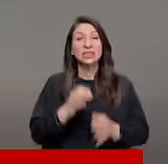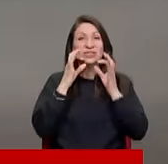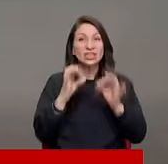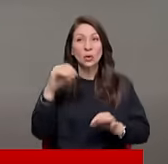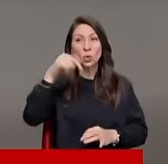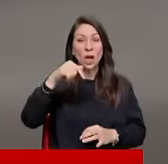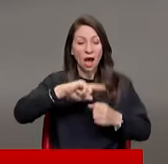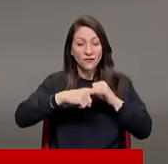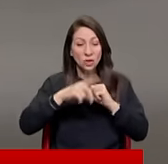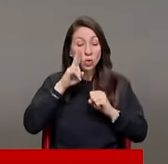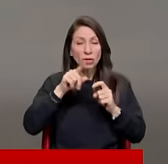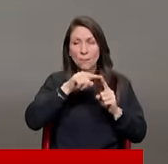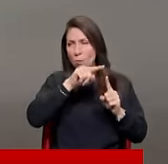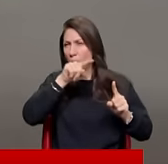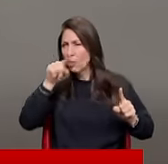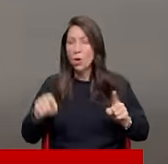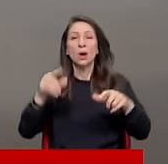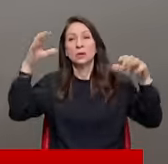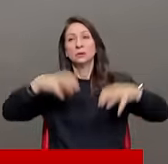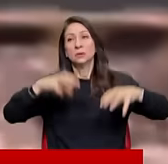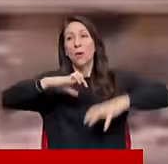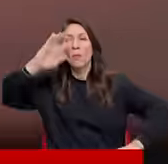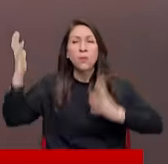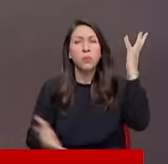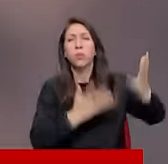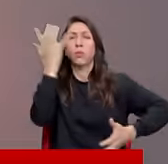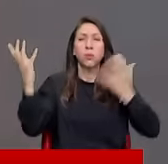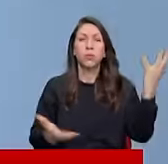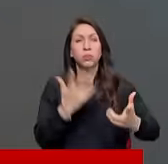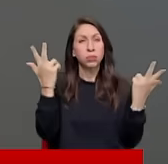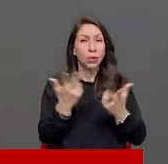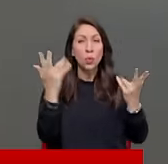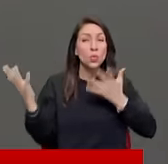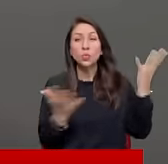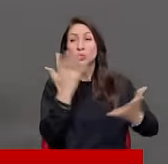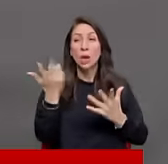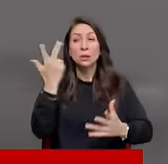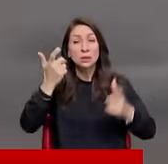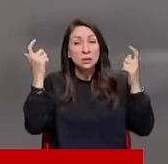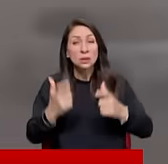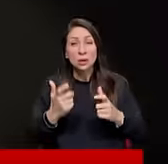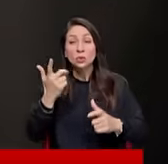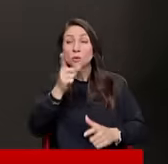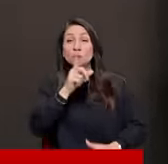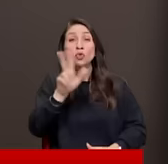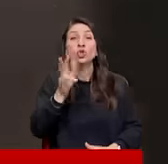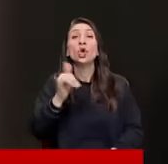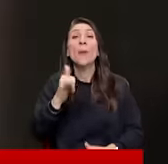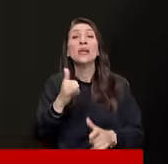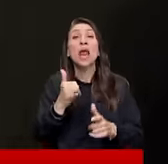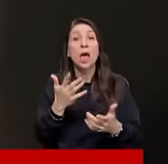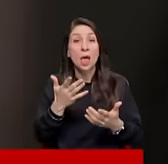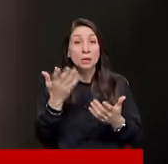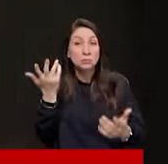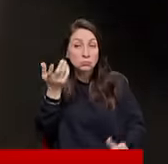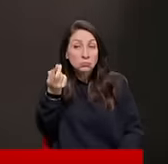Çin'in güneyi hafta sonundan bu yana şiddetli fırtına ve yağışın etkisinde. Rüzgarın hızı kimi bölgelerde saatte 130 kilometreyi